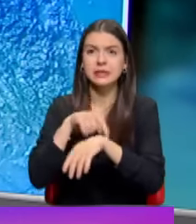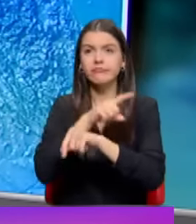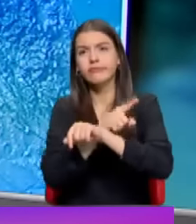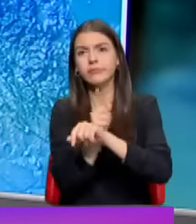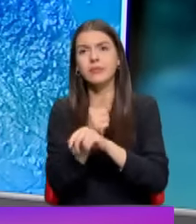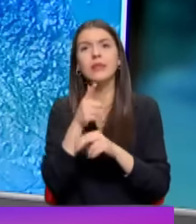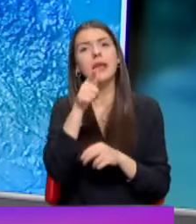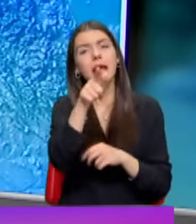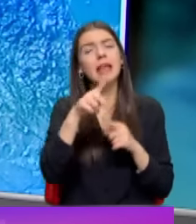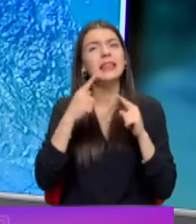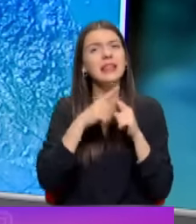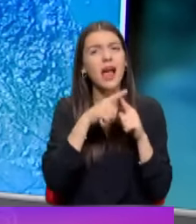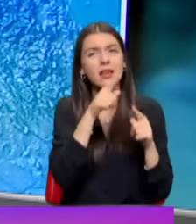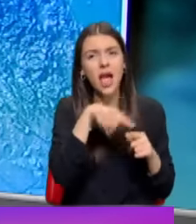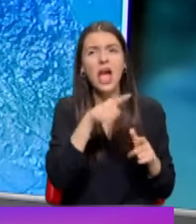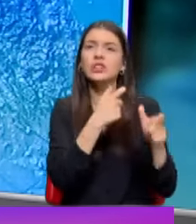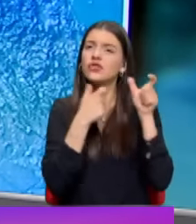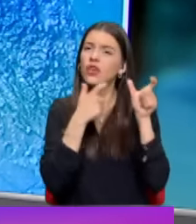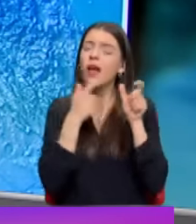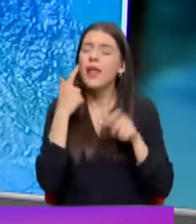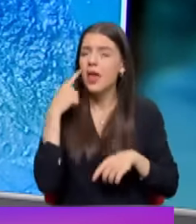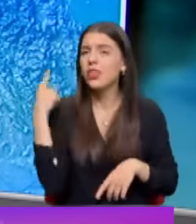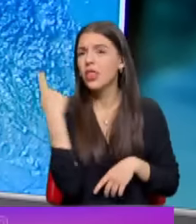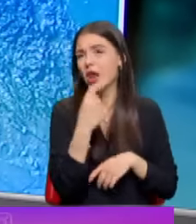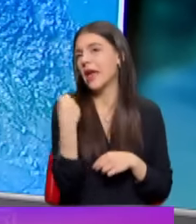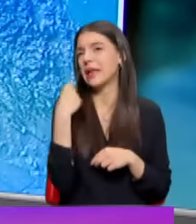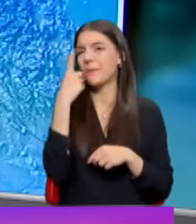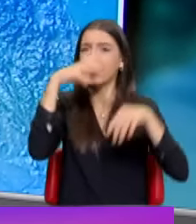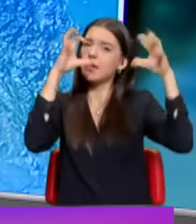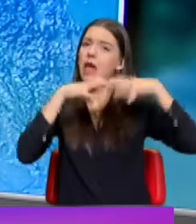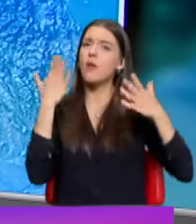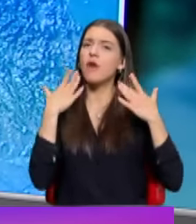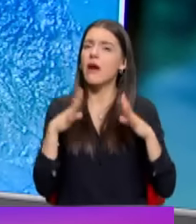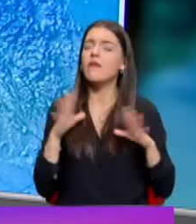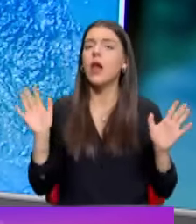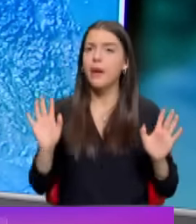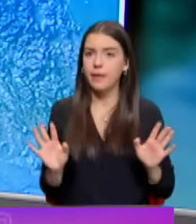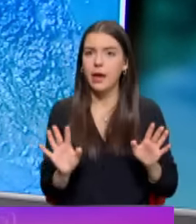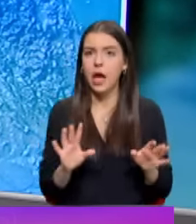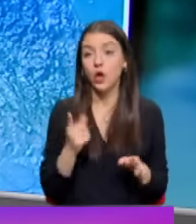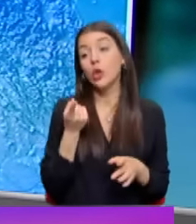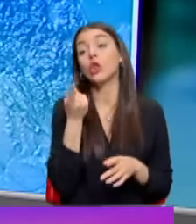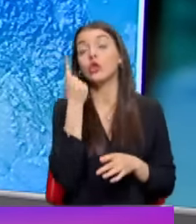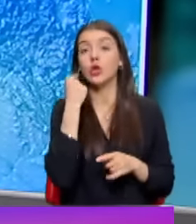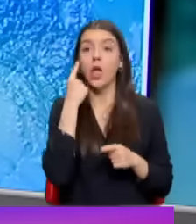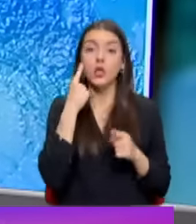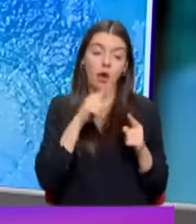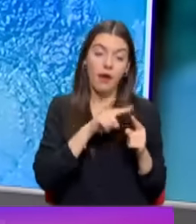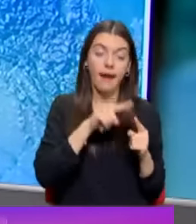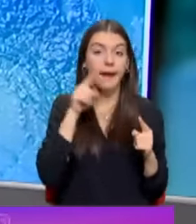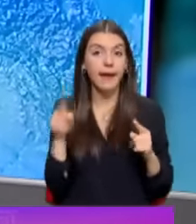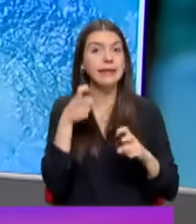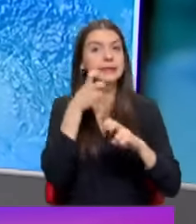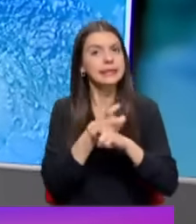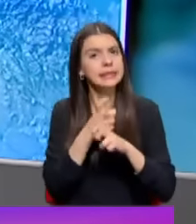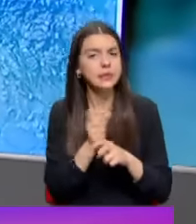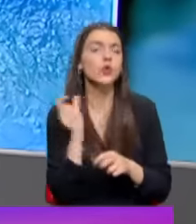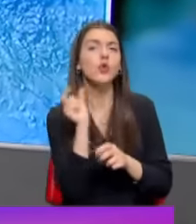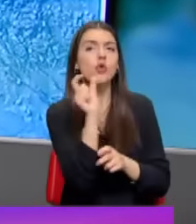Trakya'dan Çanakkale'den başlayarak yeni bir yağışlı hava kendini gösterecek. Ancak düne kıyasla riskleri,